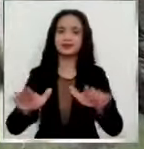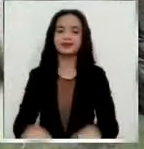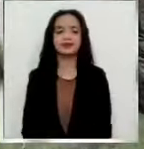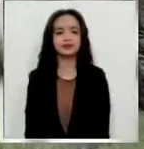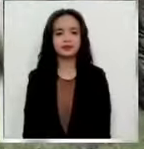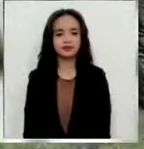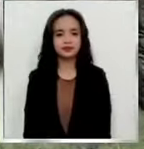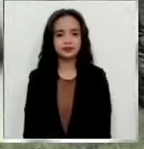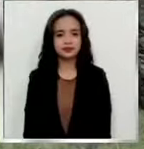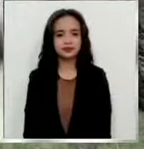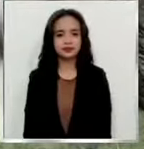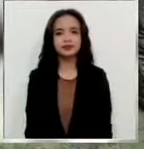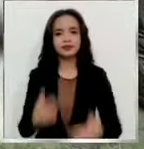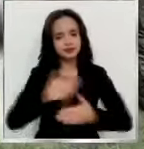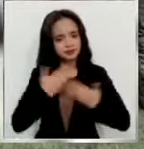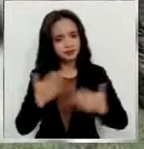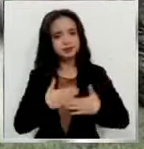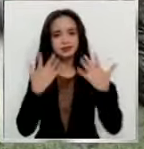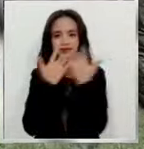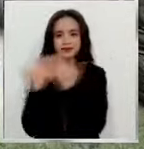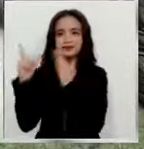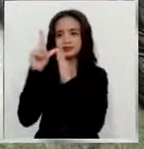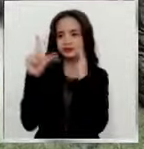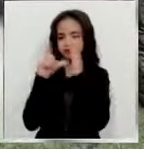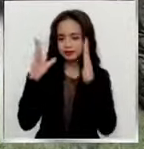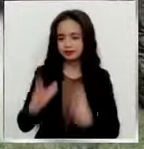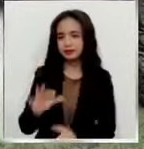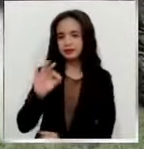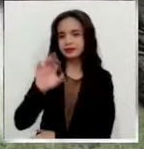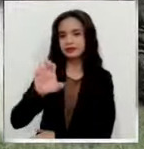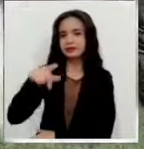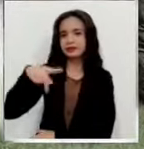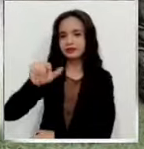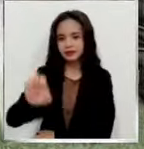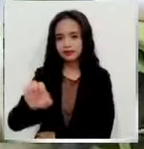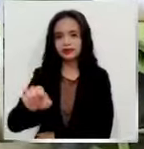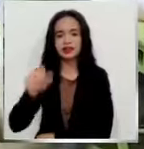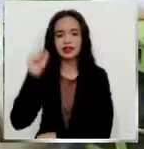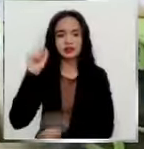ang karawan, Attorney Felipe Gozon! Mabuhay po kayo!